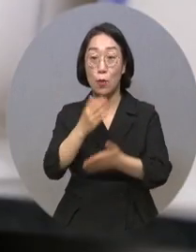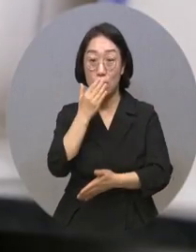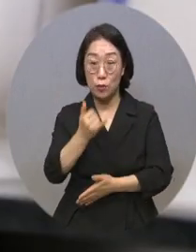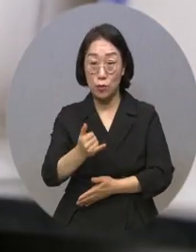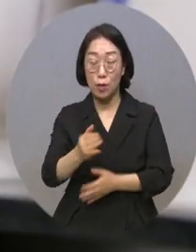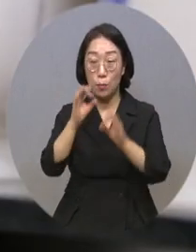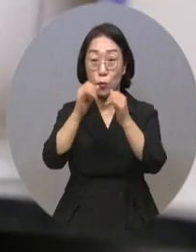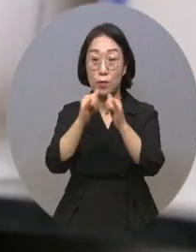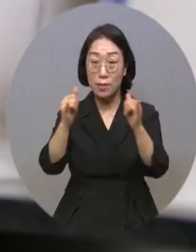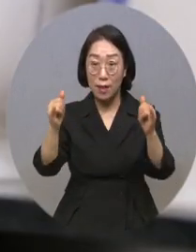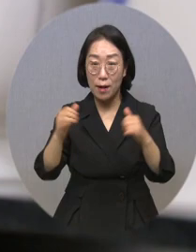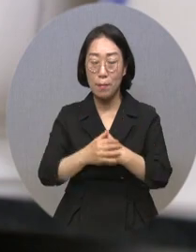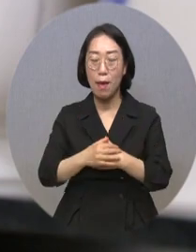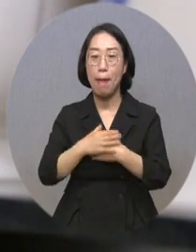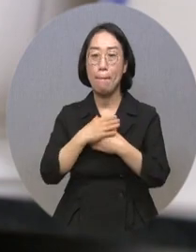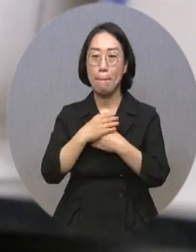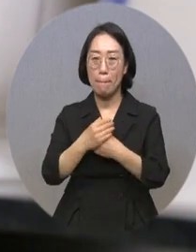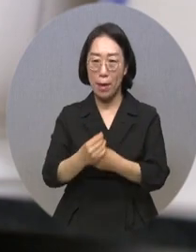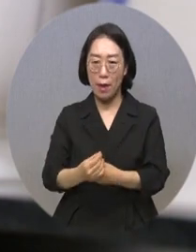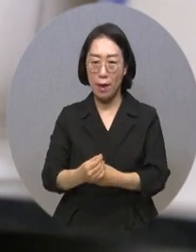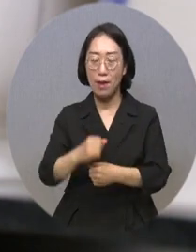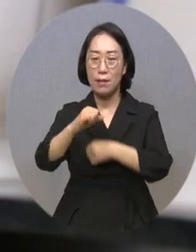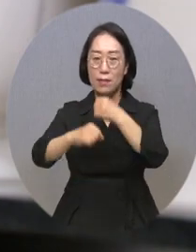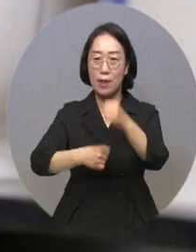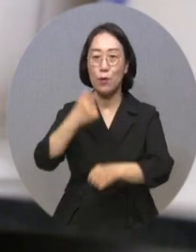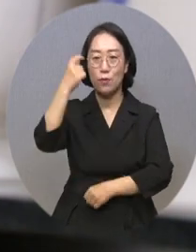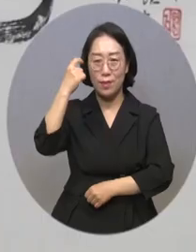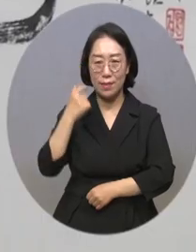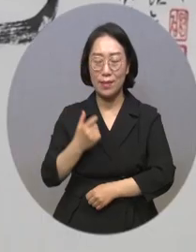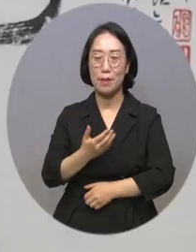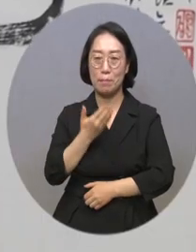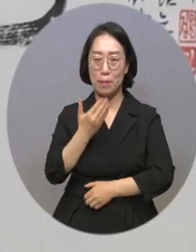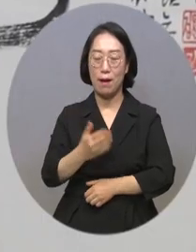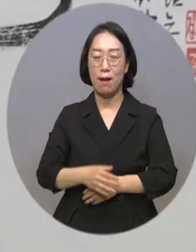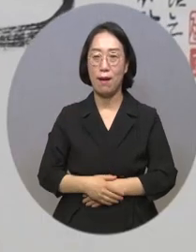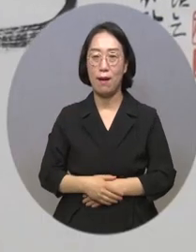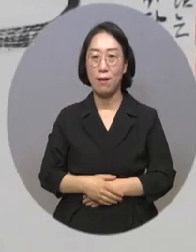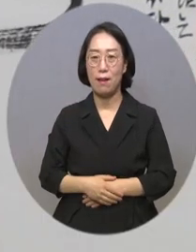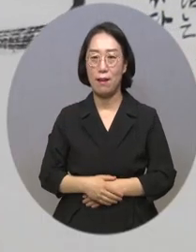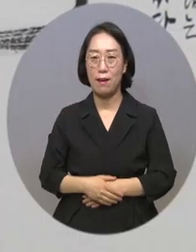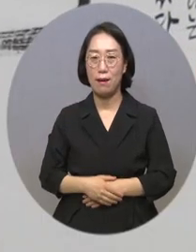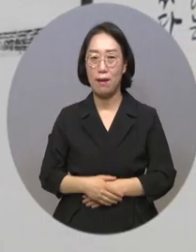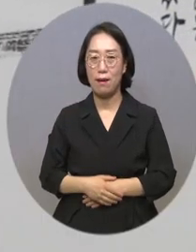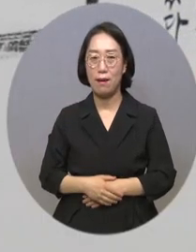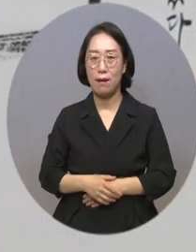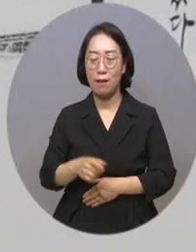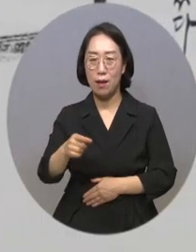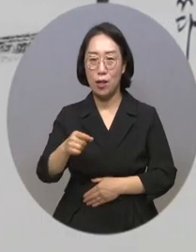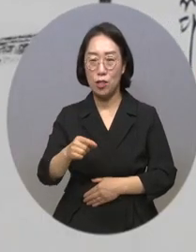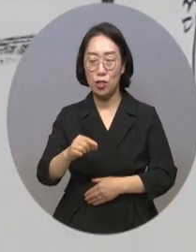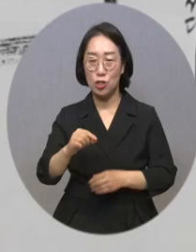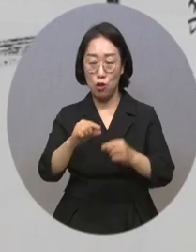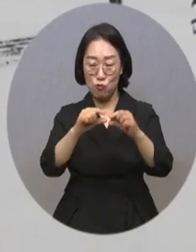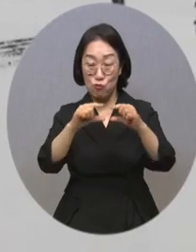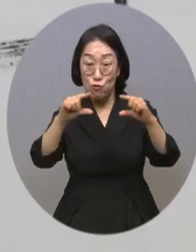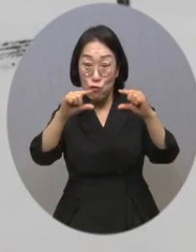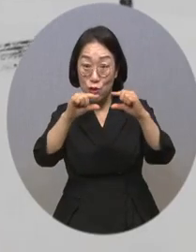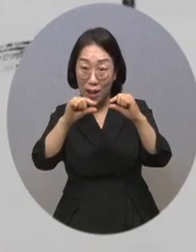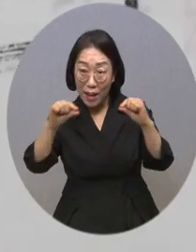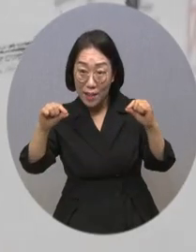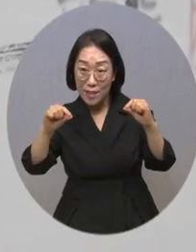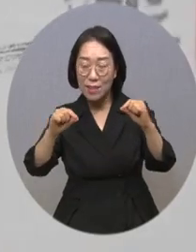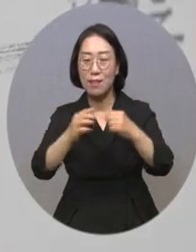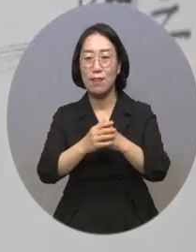보는 이들에게 평온하고 자유로운 느낌을 받게 해줍니다. 선의 두께를 자유자재로 움직이며